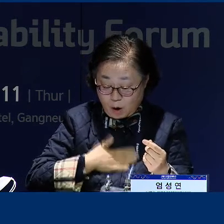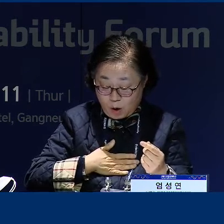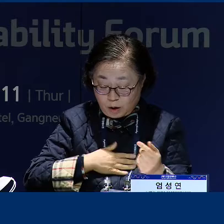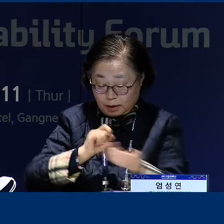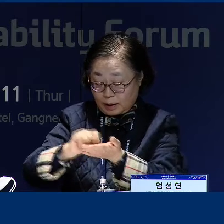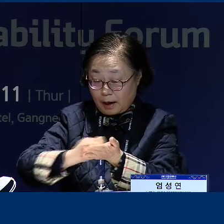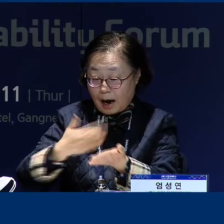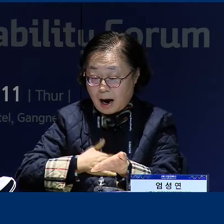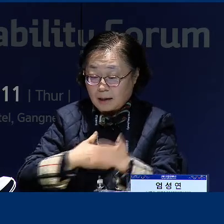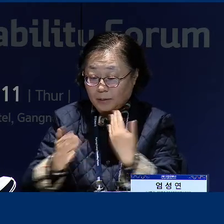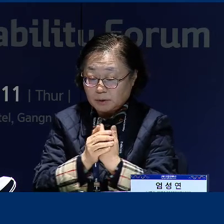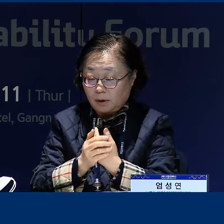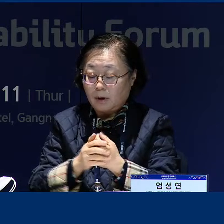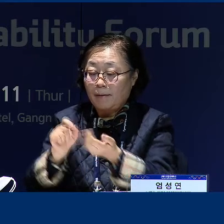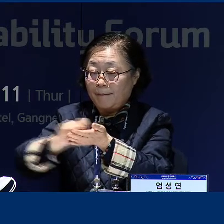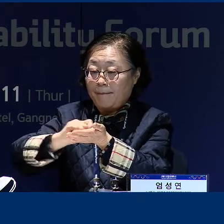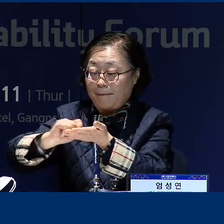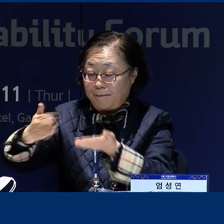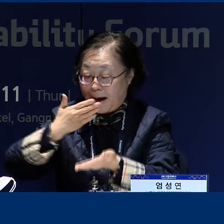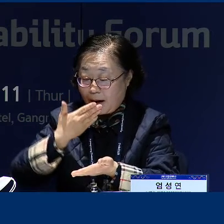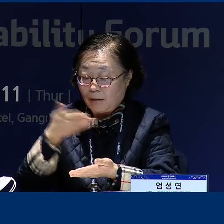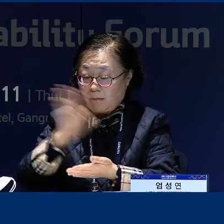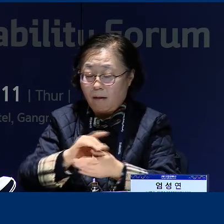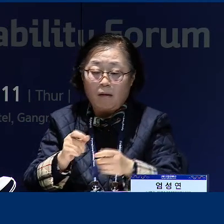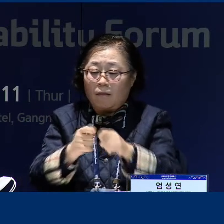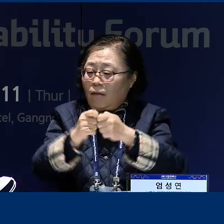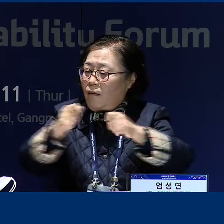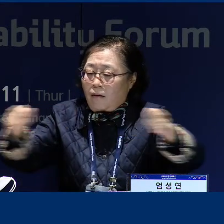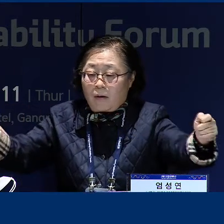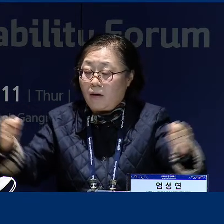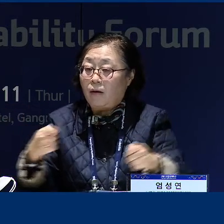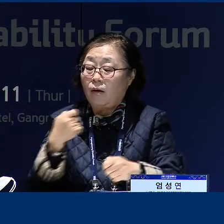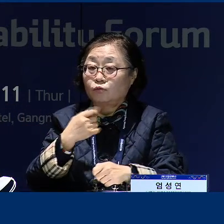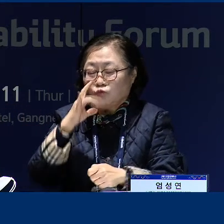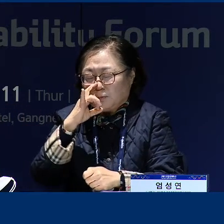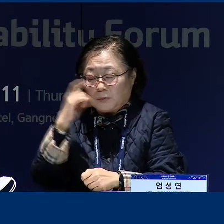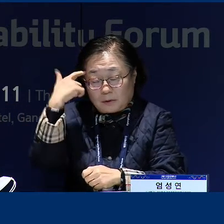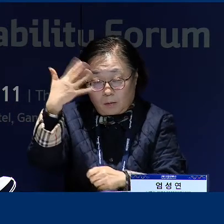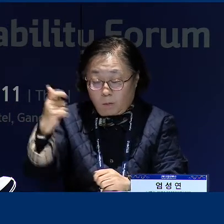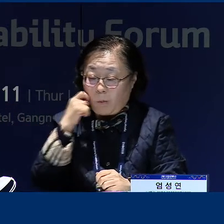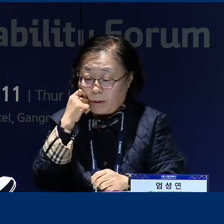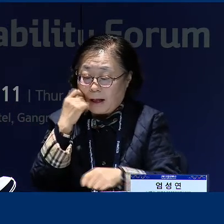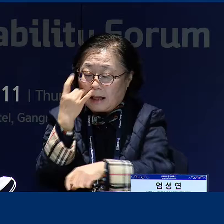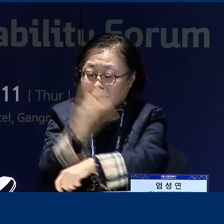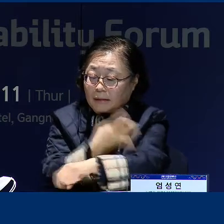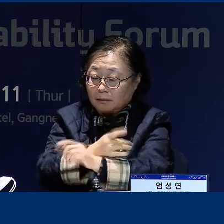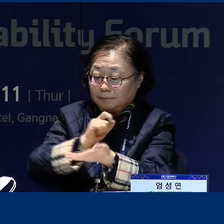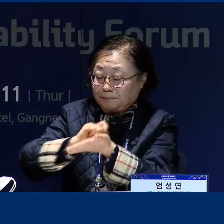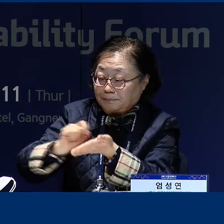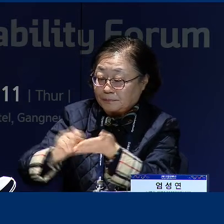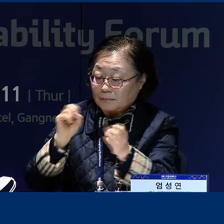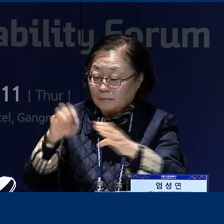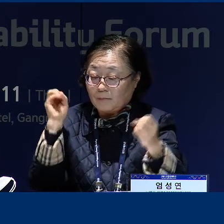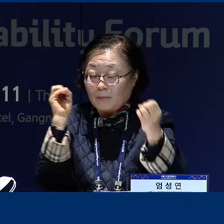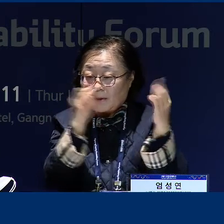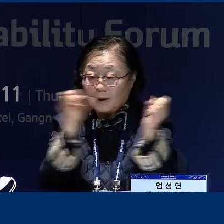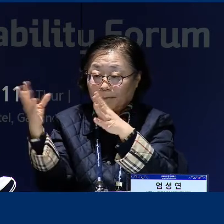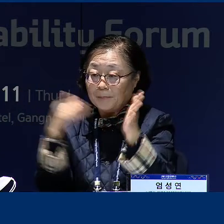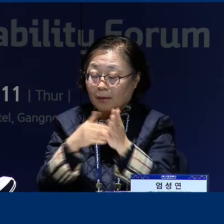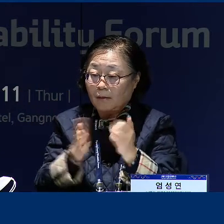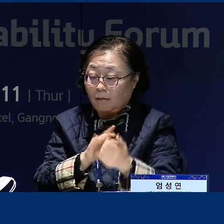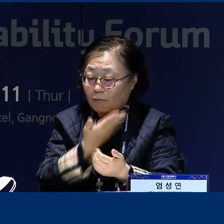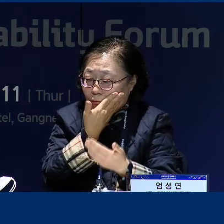다행인 것은 한국어를 읽고 쓸 수 있어서 필담을 통해 간단한 사항은 겨우 소통할 수